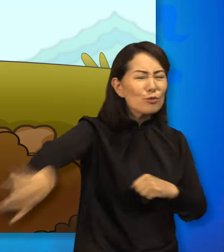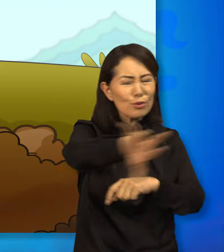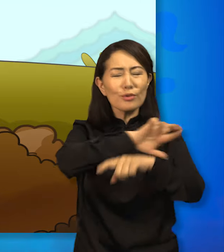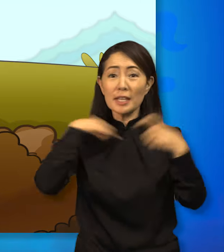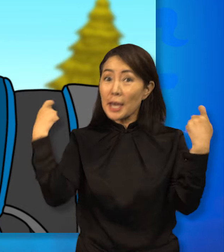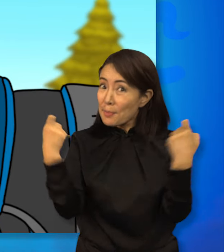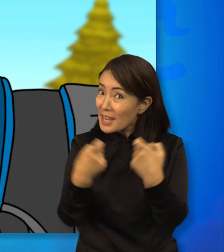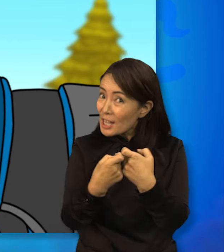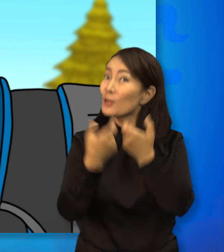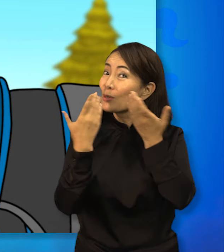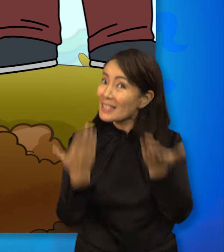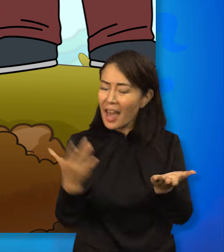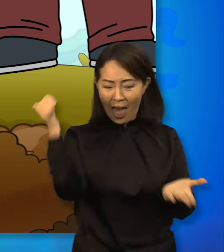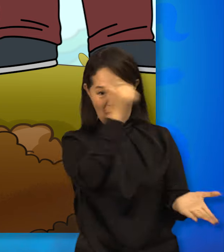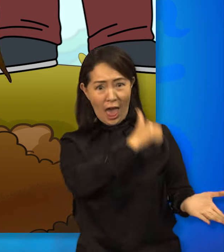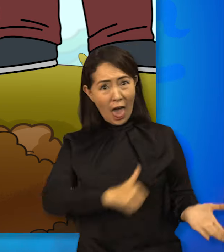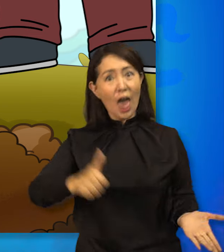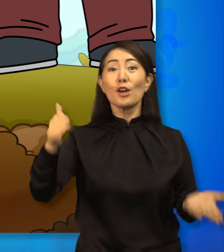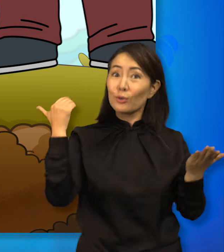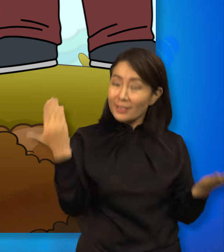Юу вэ? Бит орж ирэхгүйс юм уу?